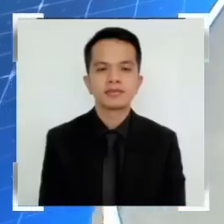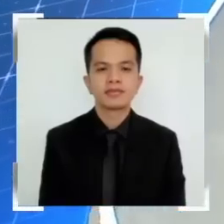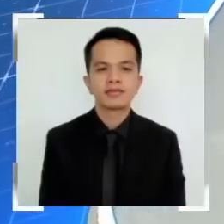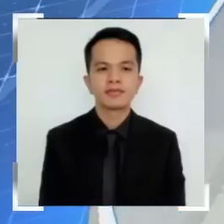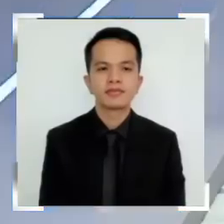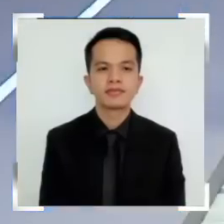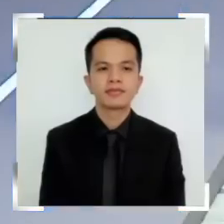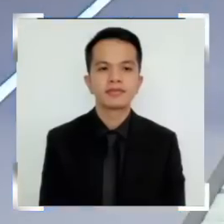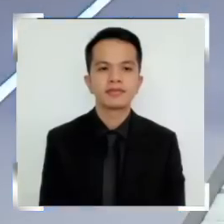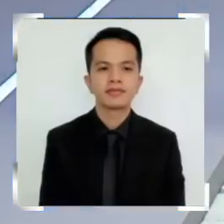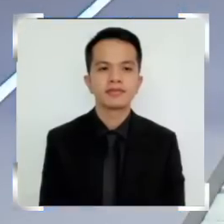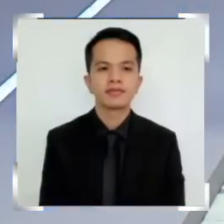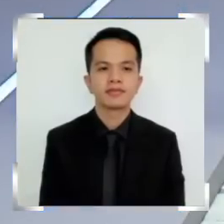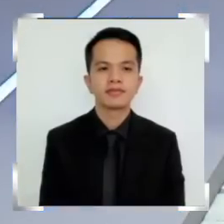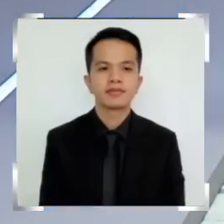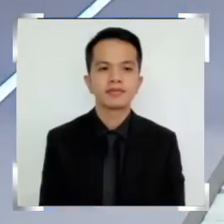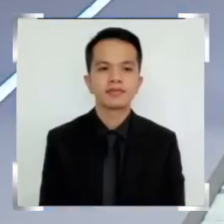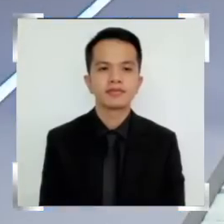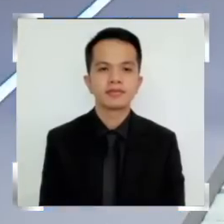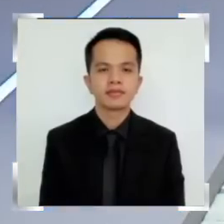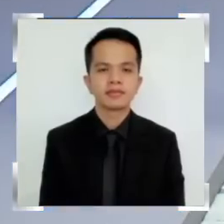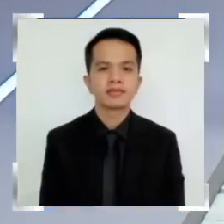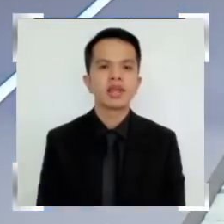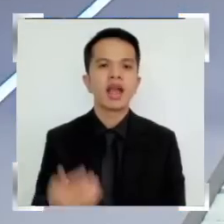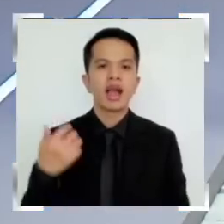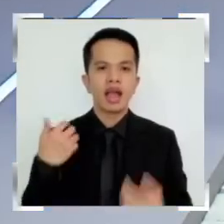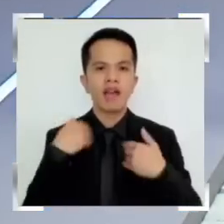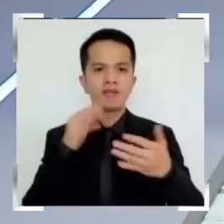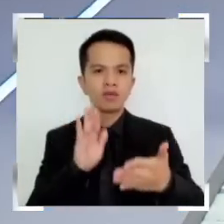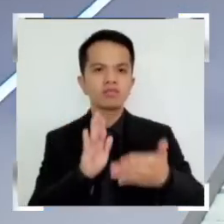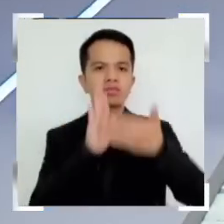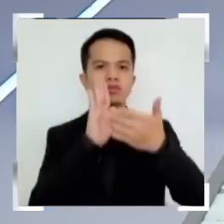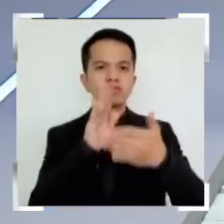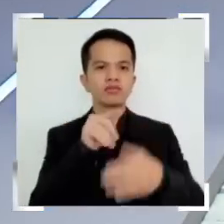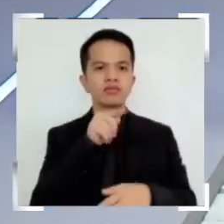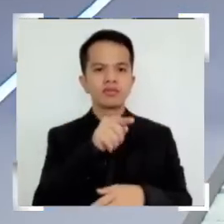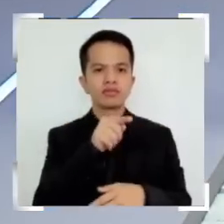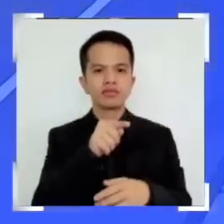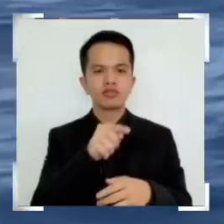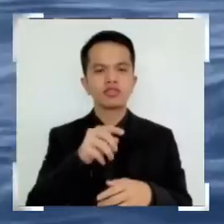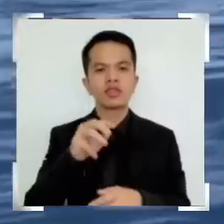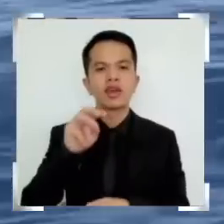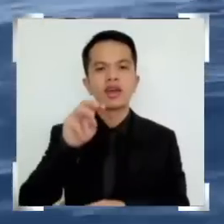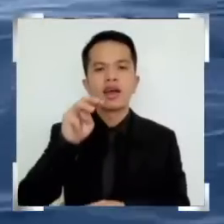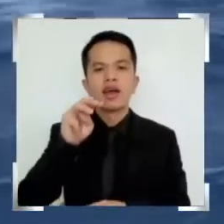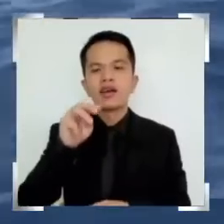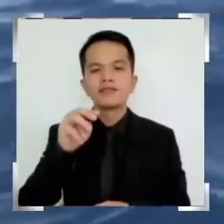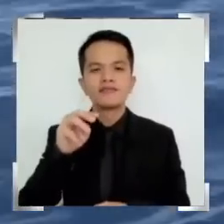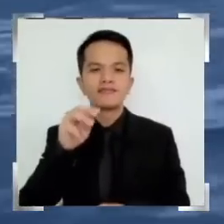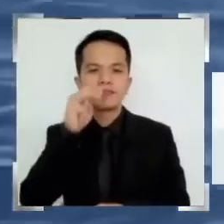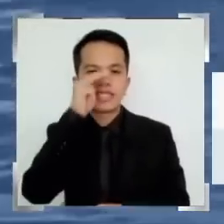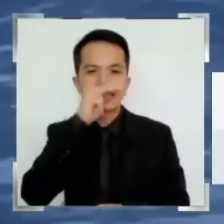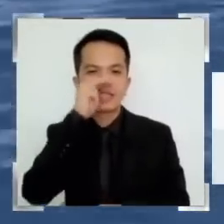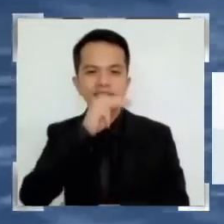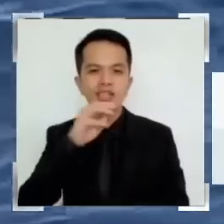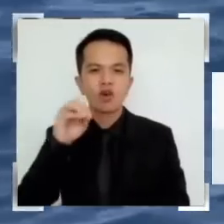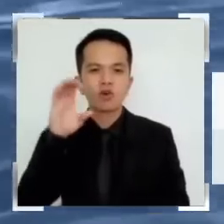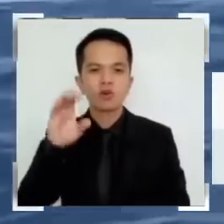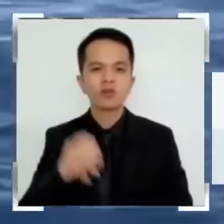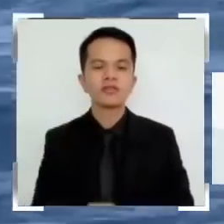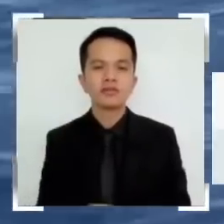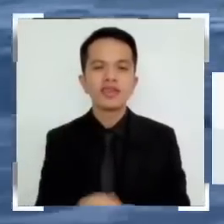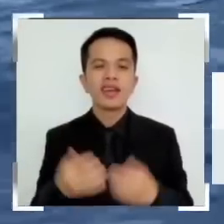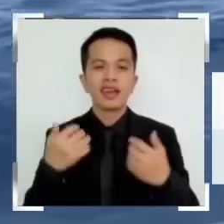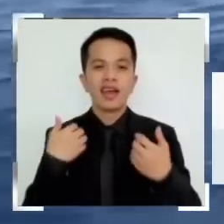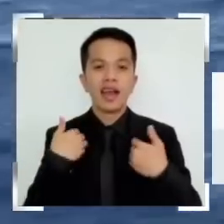May pambihirang close encounter ang ilang mangingisda sa Lopez Haina, Misamis Occidental. Nakalapit sila sa isang grupo ng